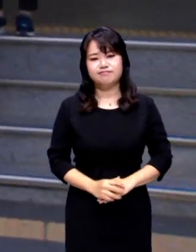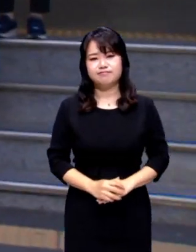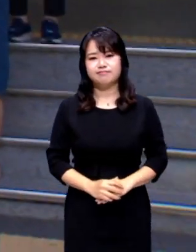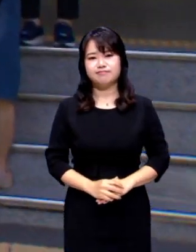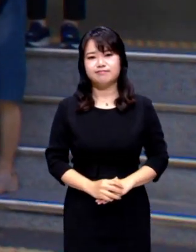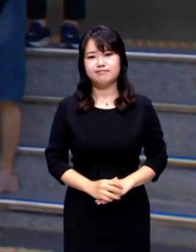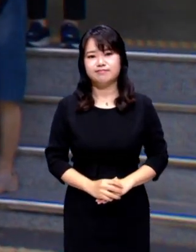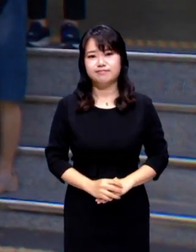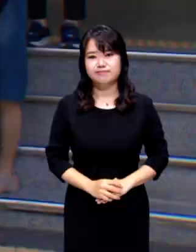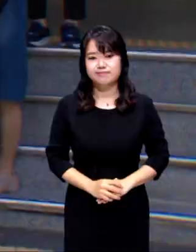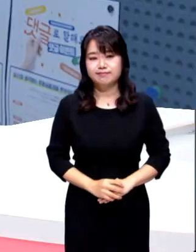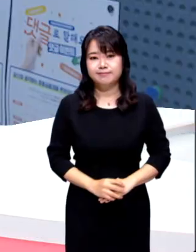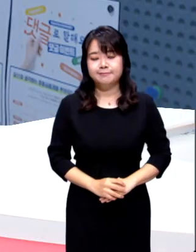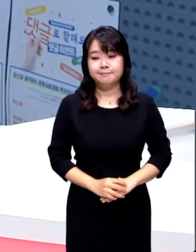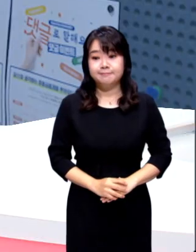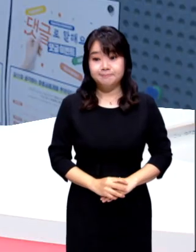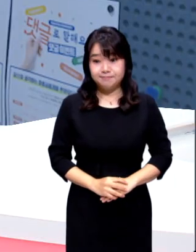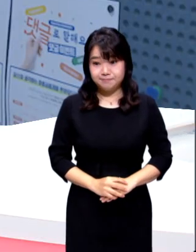김대우입니다.